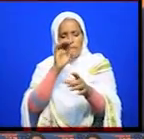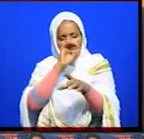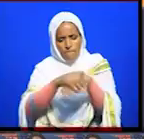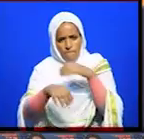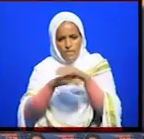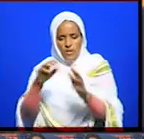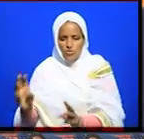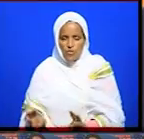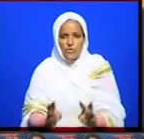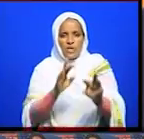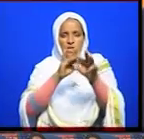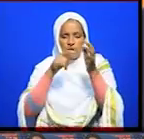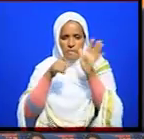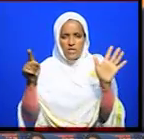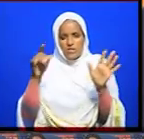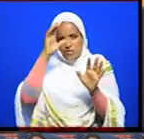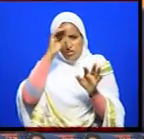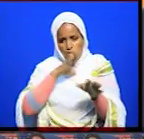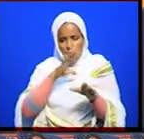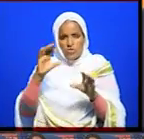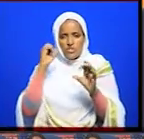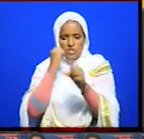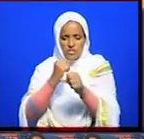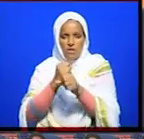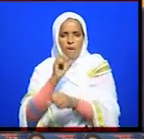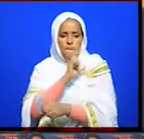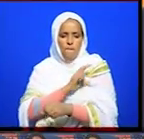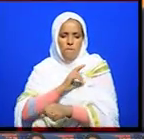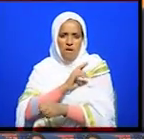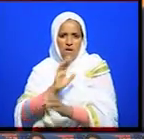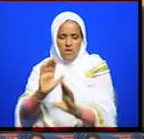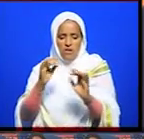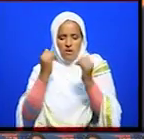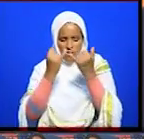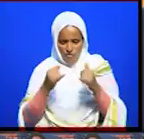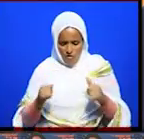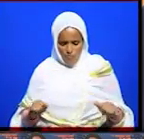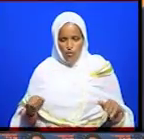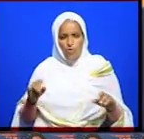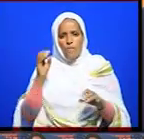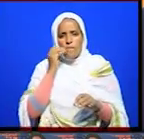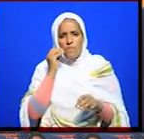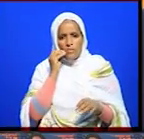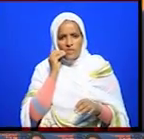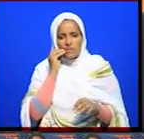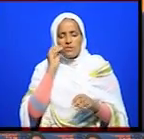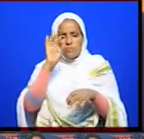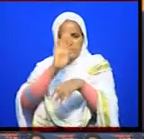አቅዶ እንደው በሚመቸው መልክ ለመግለጽ ሰዎችን እንደየስራ ባህሪያቸው